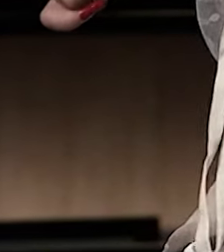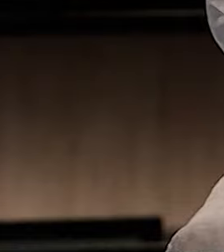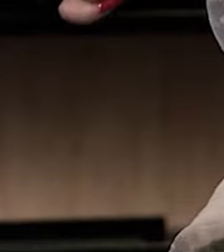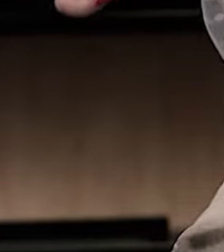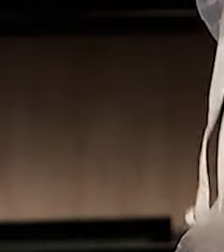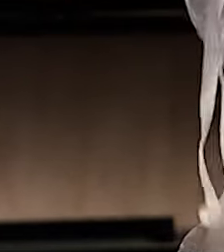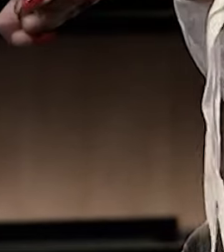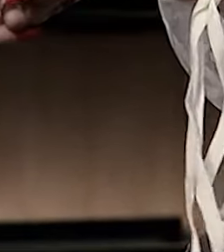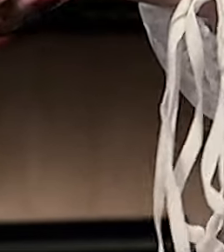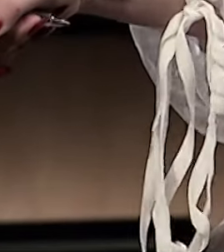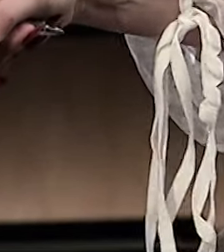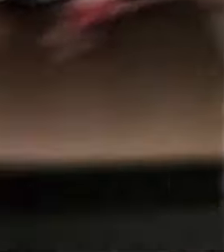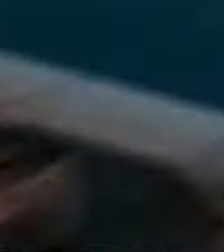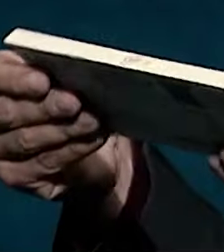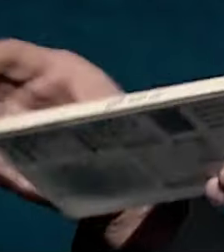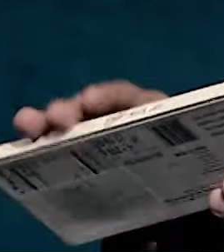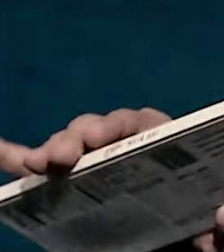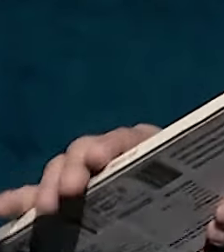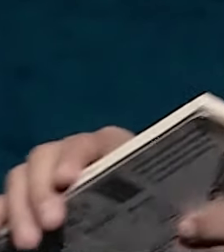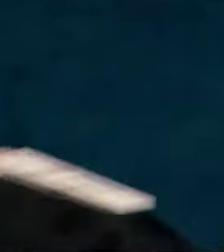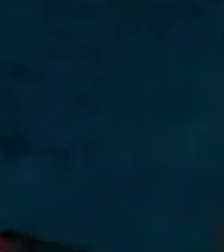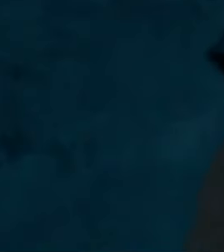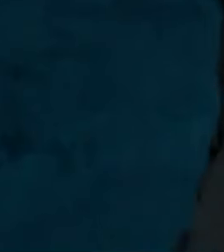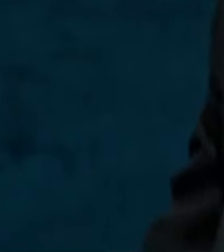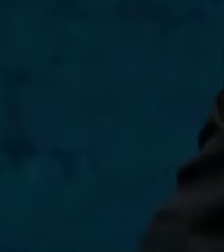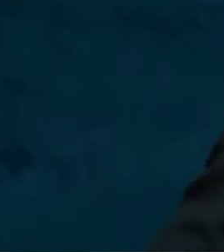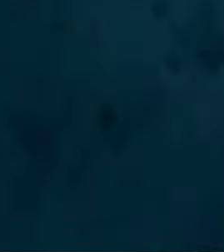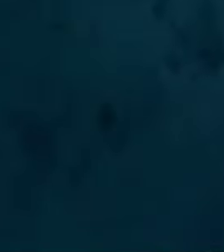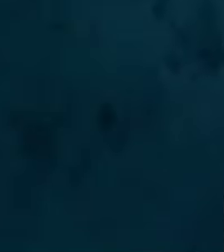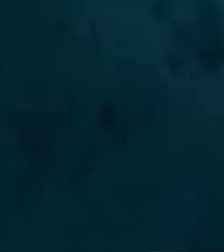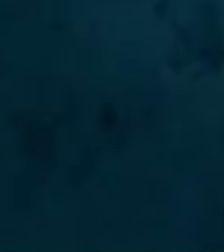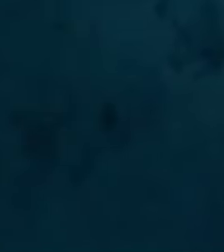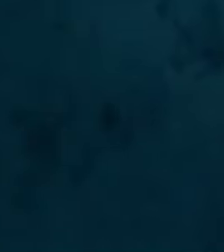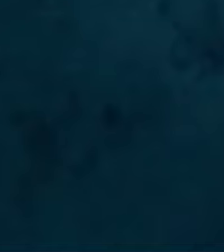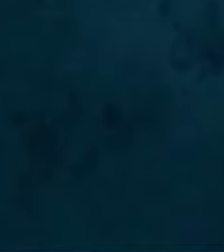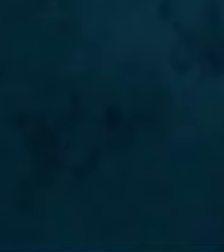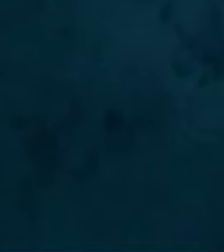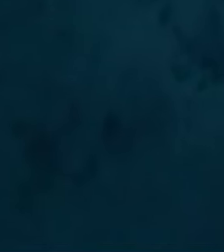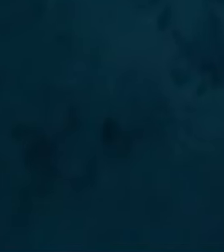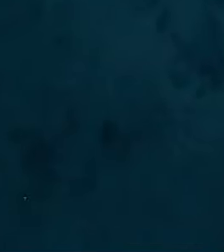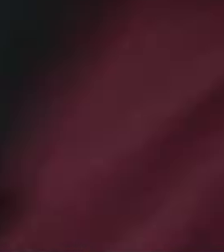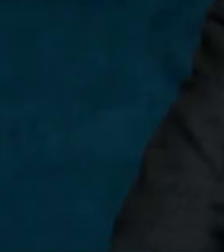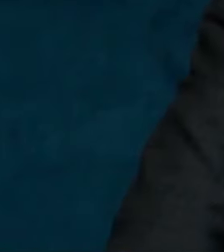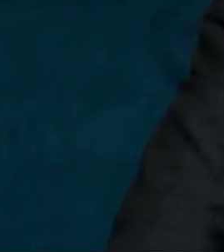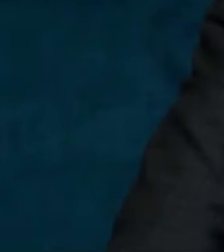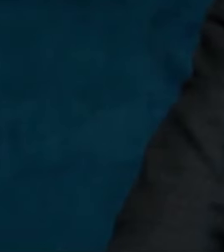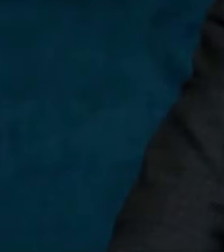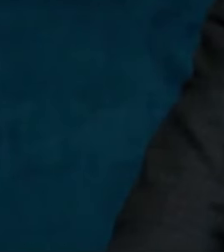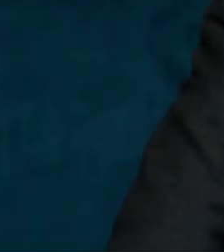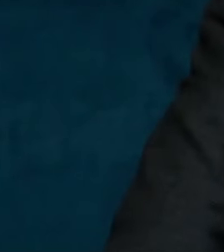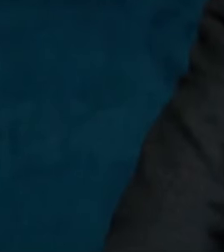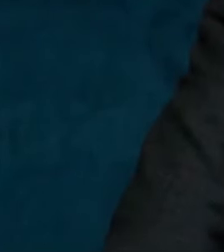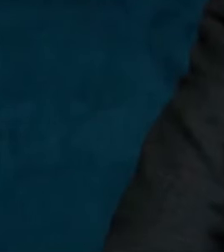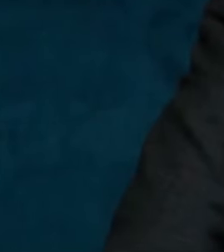سمحت لو سمحت. ربنا يكون في عون جوزك. صحيح. ممكن المصور بتاعك معلش يكلوز دي تزوج